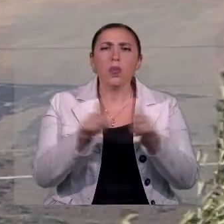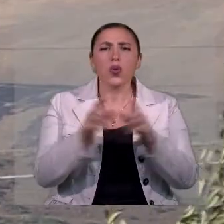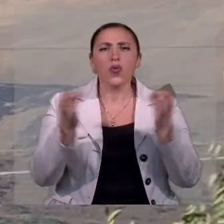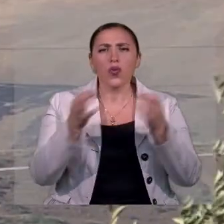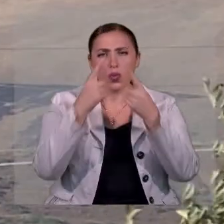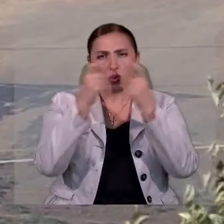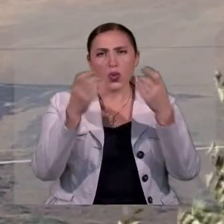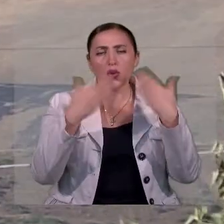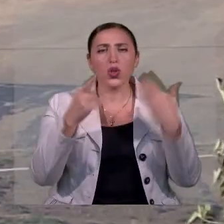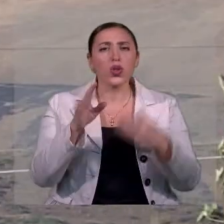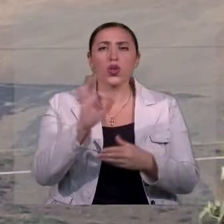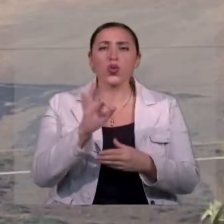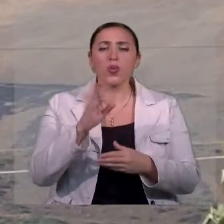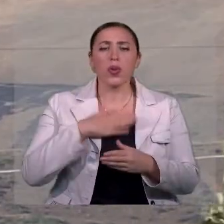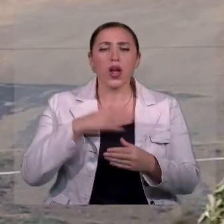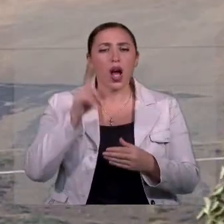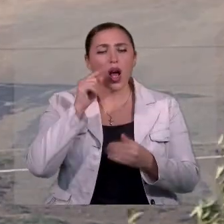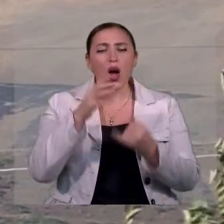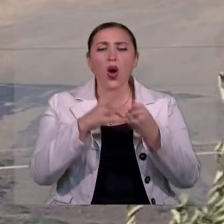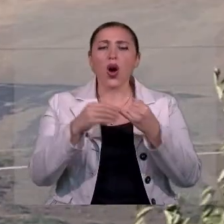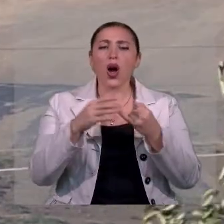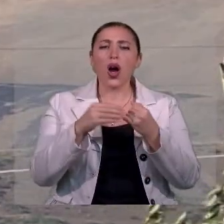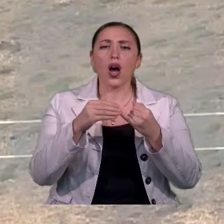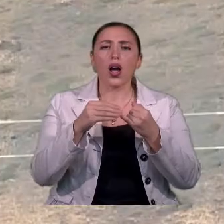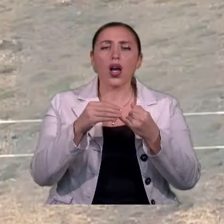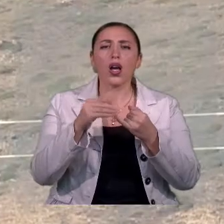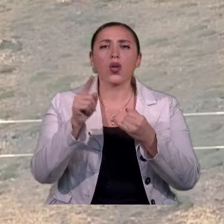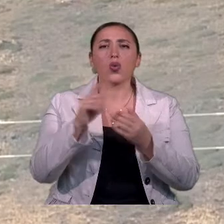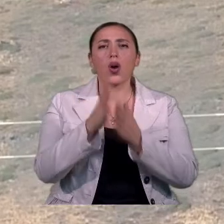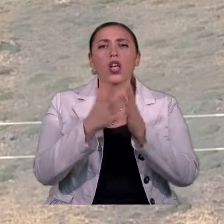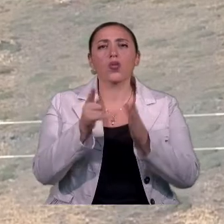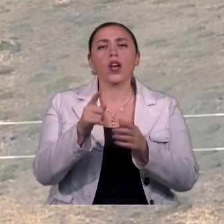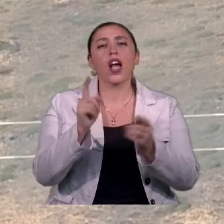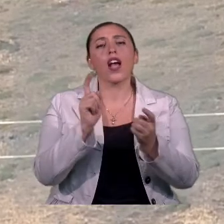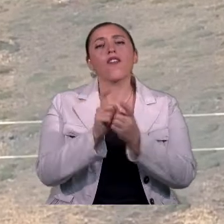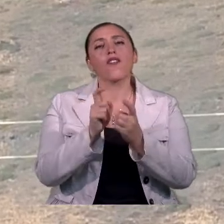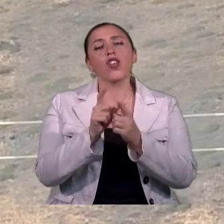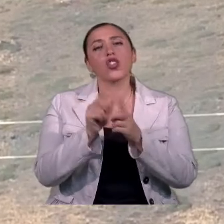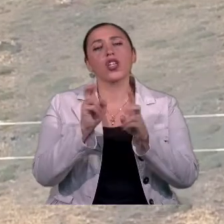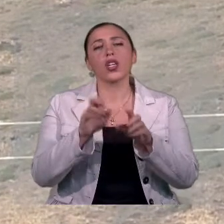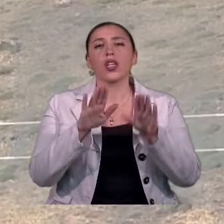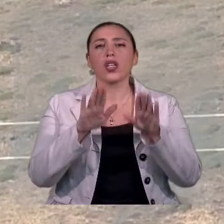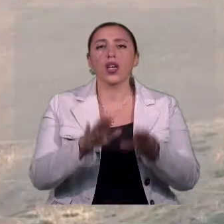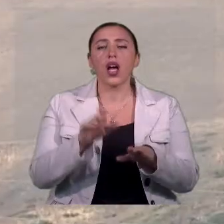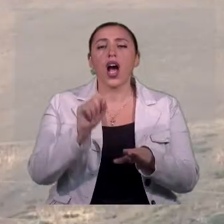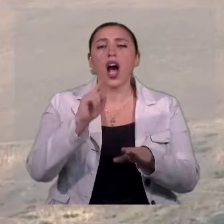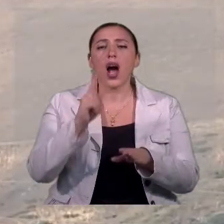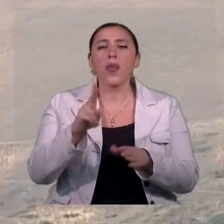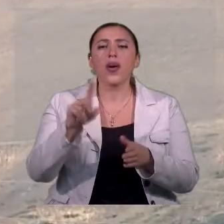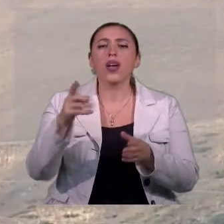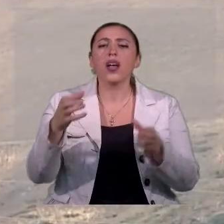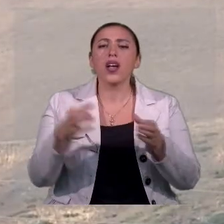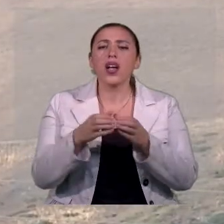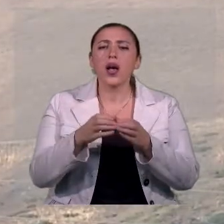Ինչու է Հայաստանի ինքնիշխան տարածքը կոչվում վիճելի տարածք։ Ինչու չկա որոշում ՀԱՊԿ-ի կողմից գոնե մարդասիրական օգնություն